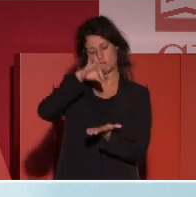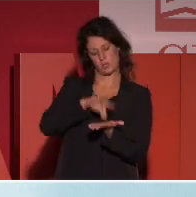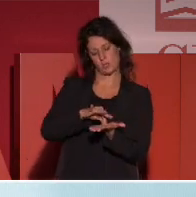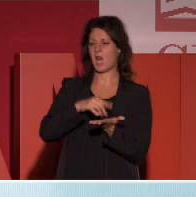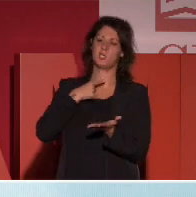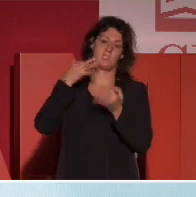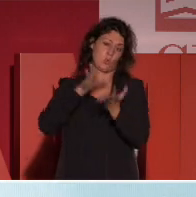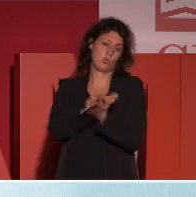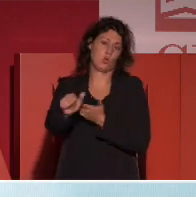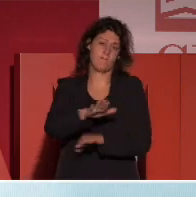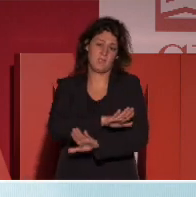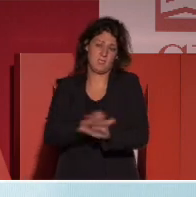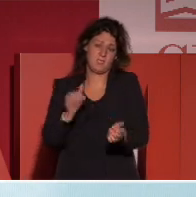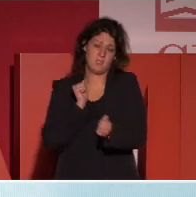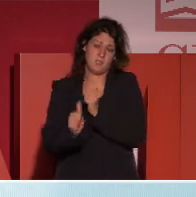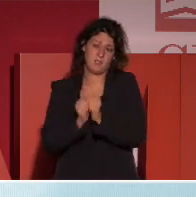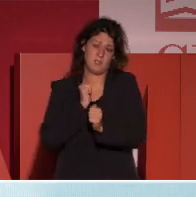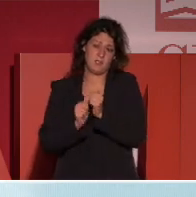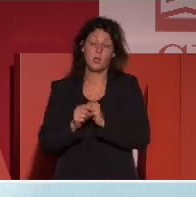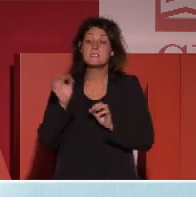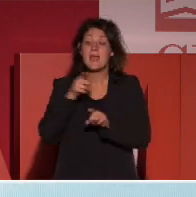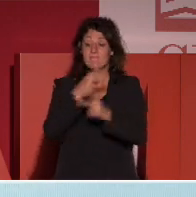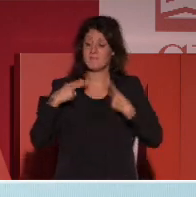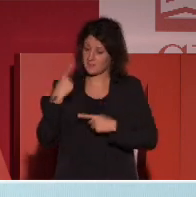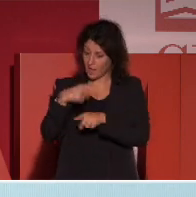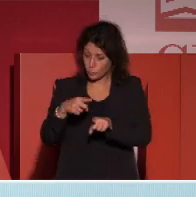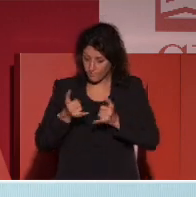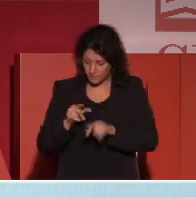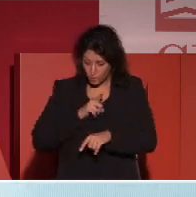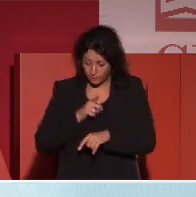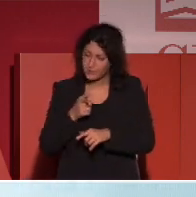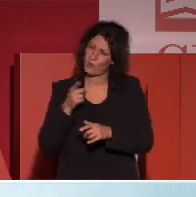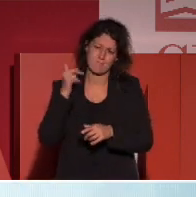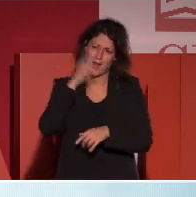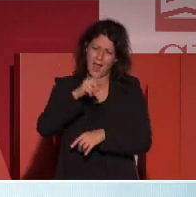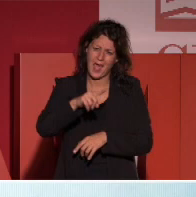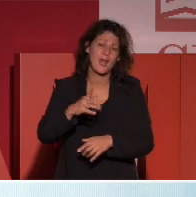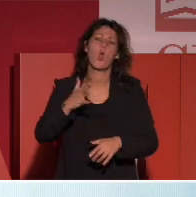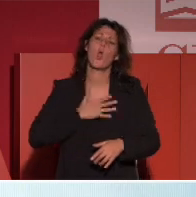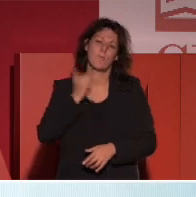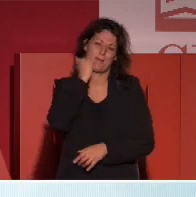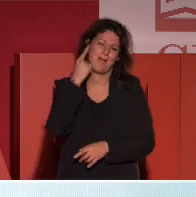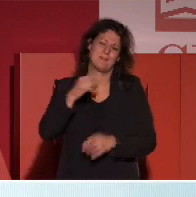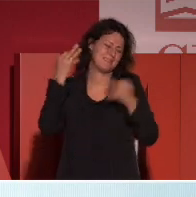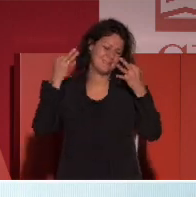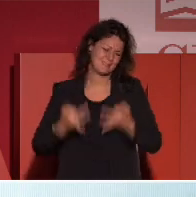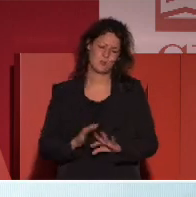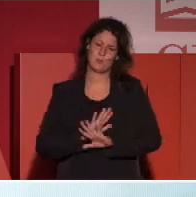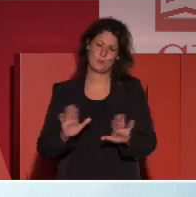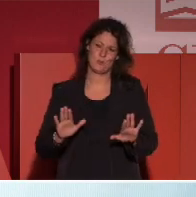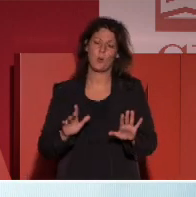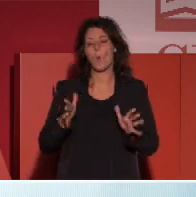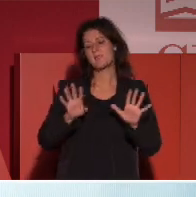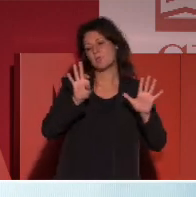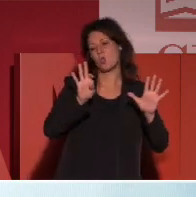attribuire a me la colpa del 90 per cento circa di tutti i tuoi guai problemi sfida frustrazioni a catastrofi per il restante 10 per cento a